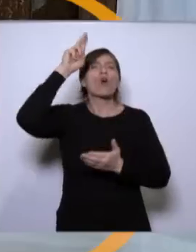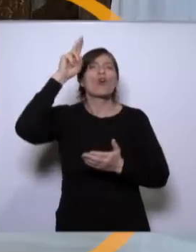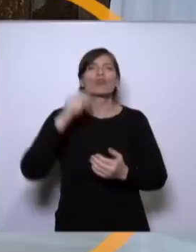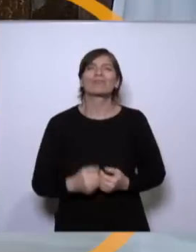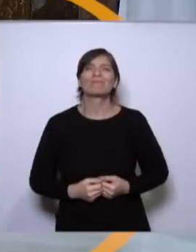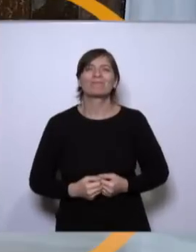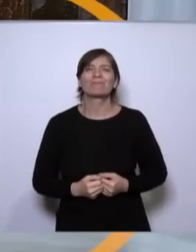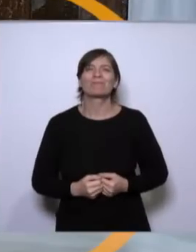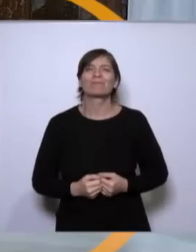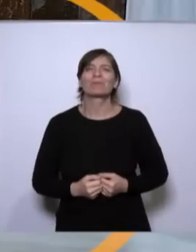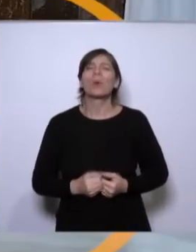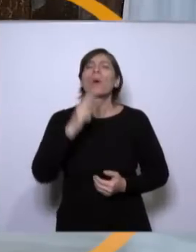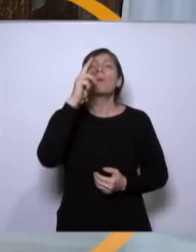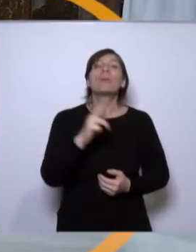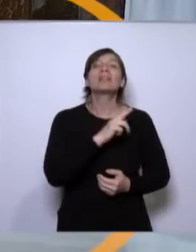받으소서.